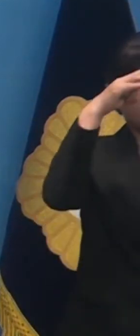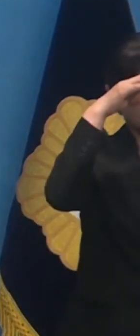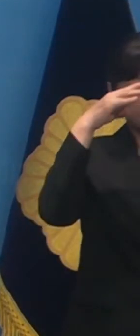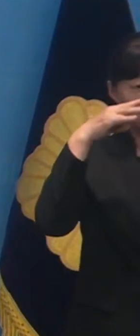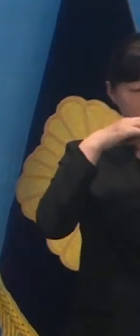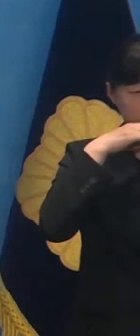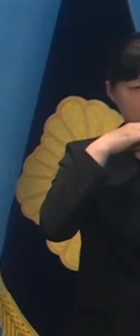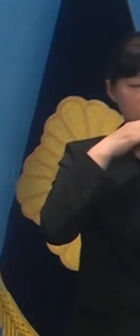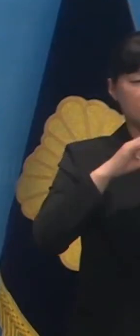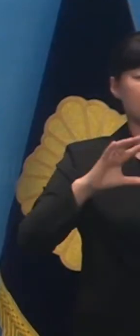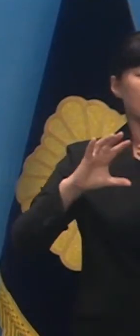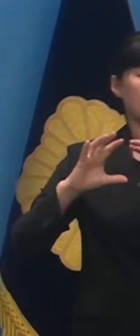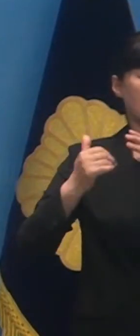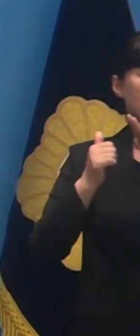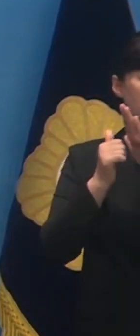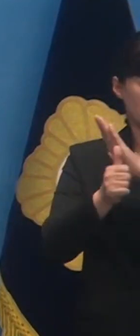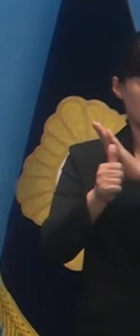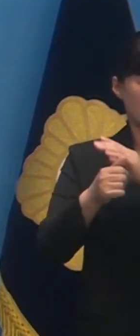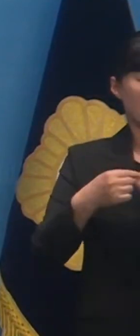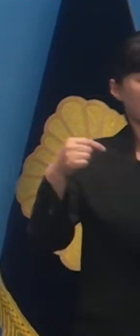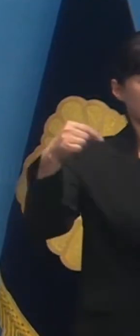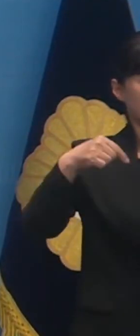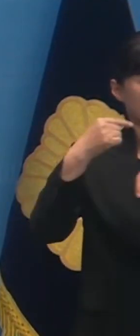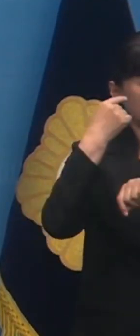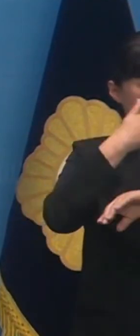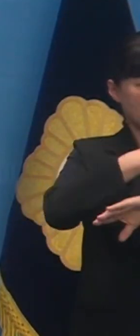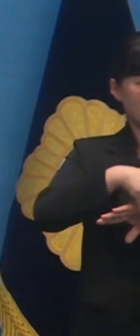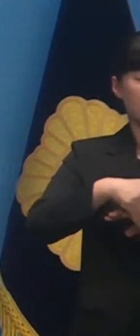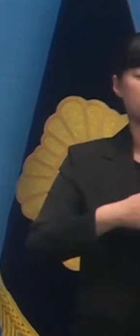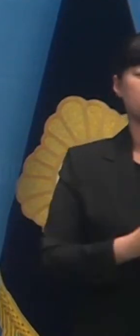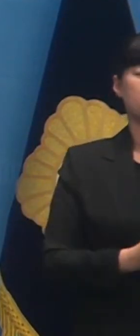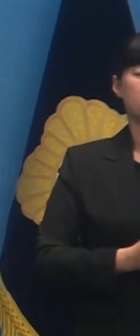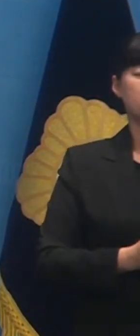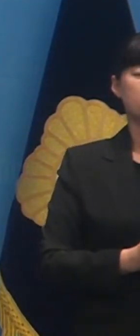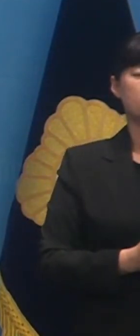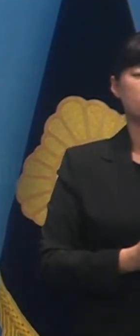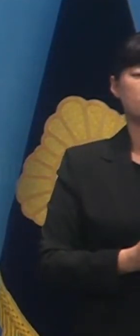아르스타노프 주한 카자흐스탄 대사와 함께 면담을 가질 예정입니다.